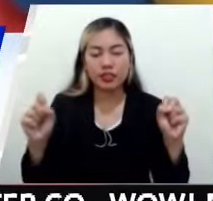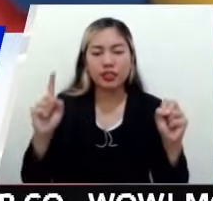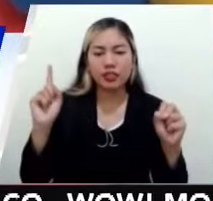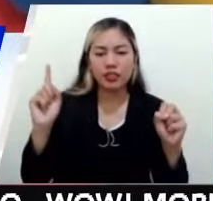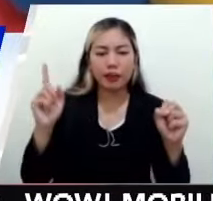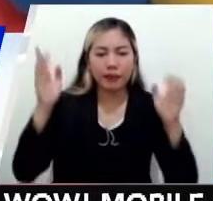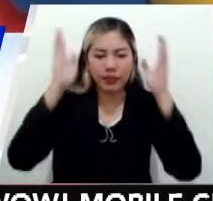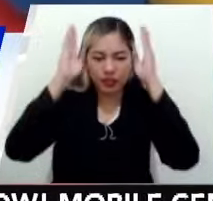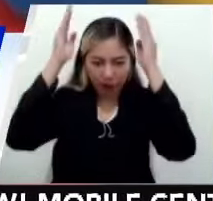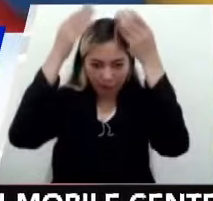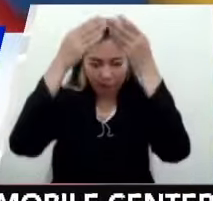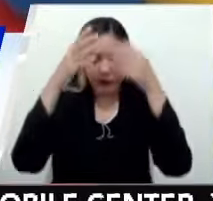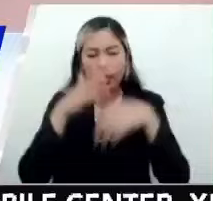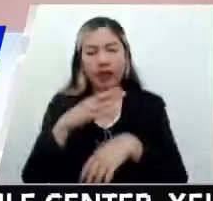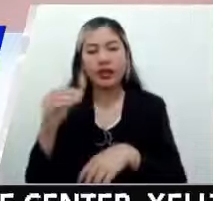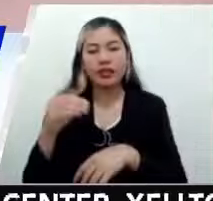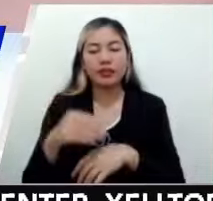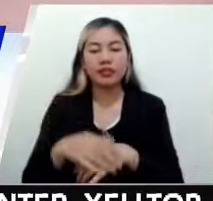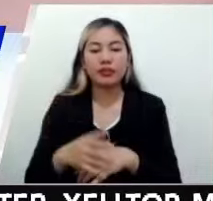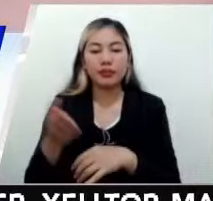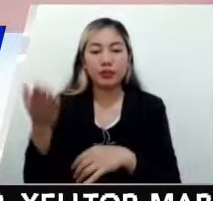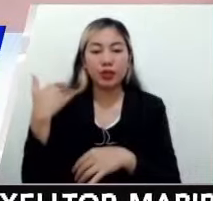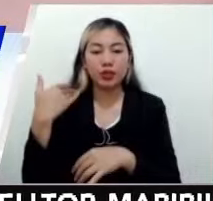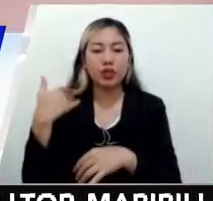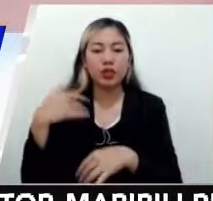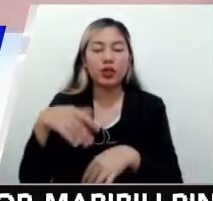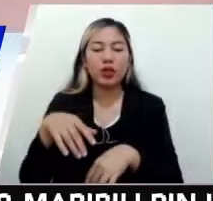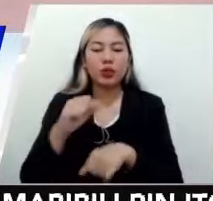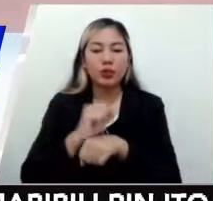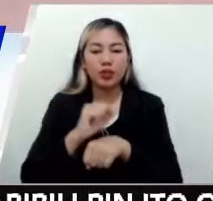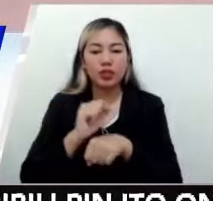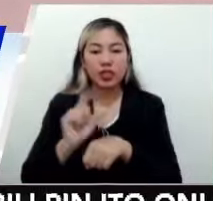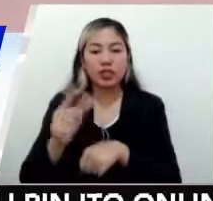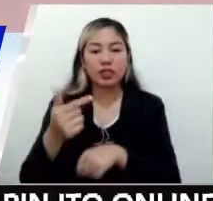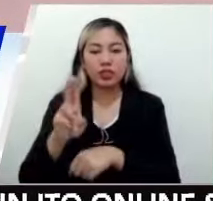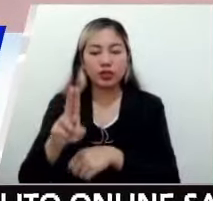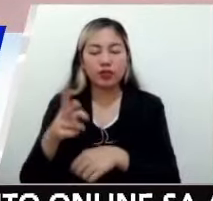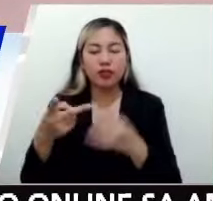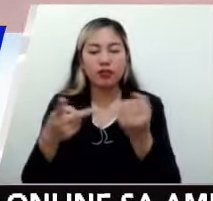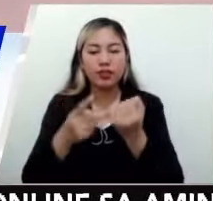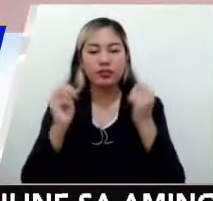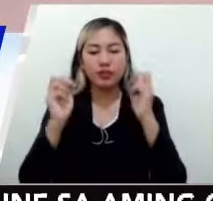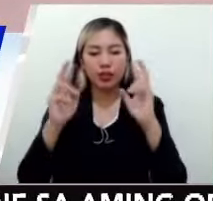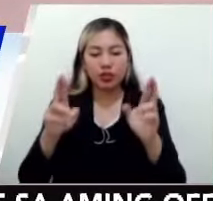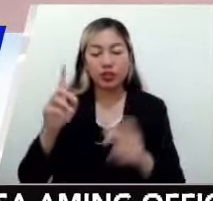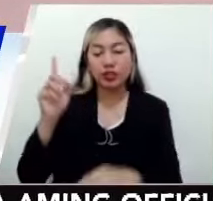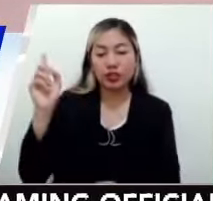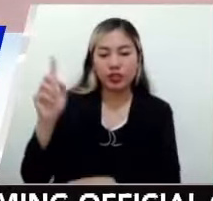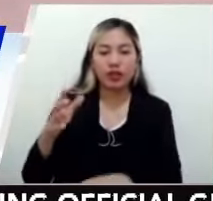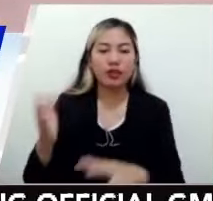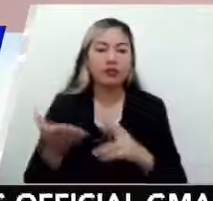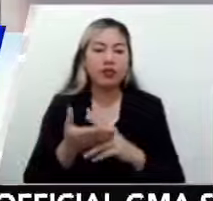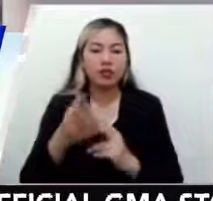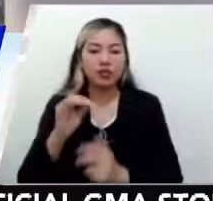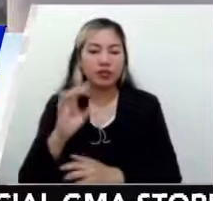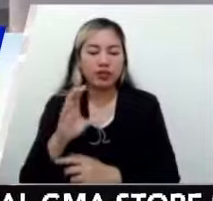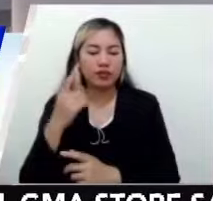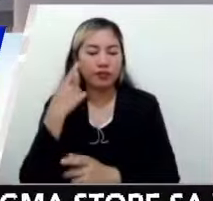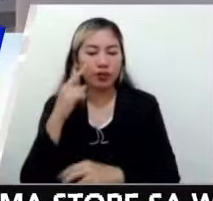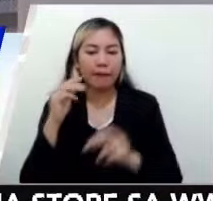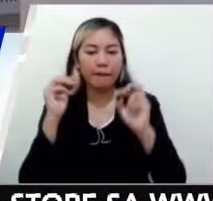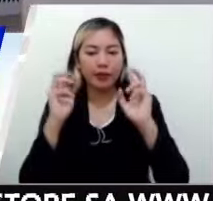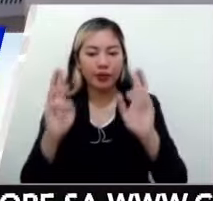Rodora Barcena na dating empleyado ng LGU sa pagka-vice mayor. Naghain din ng COC sa pagka-mayor ngayong umaga si